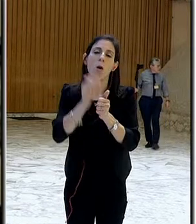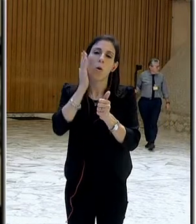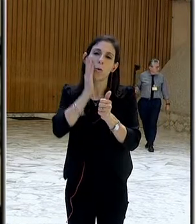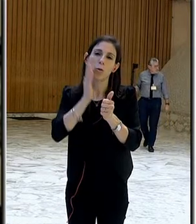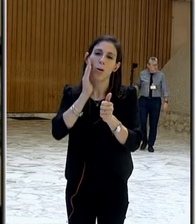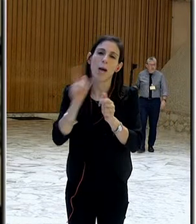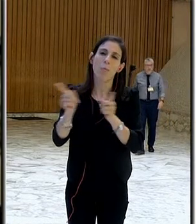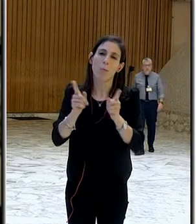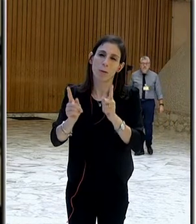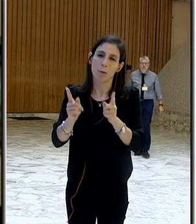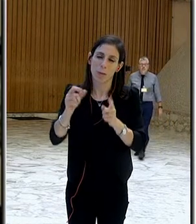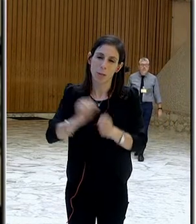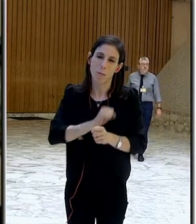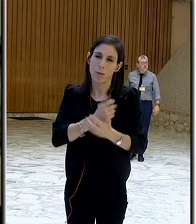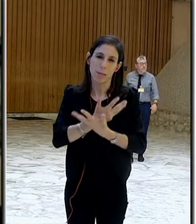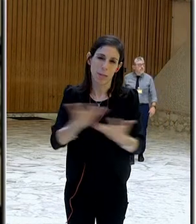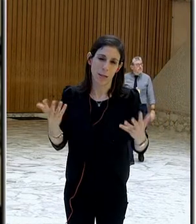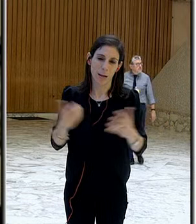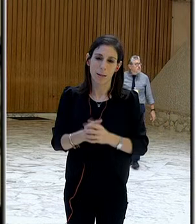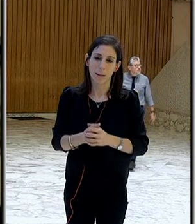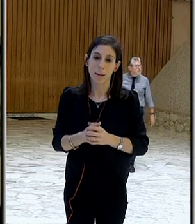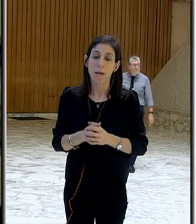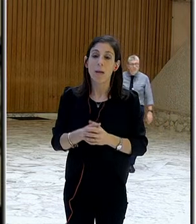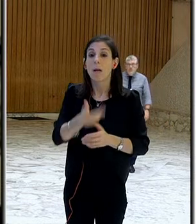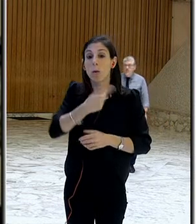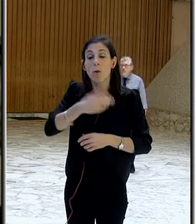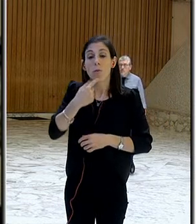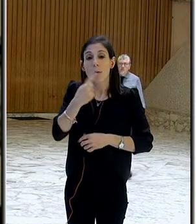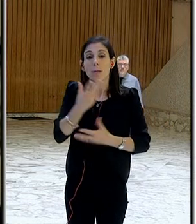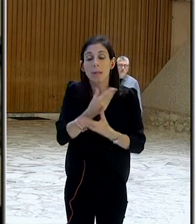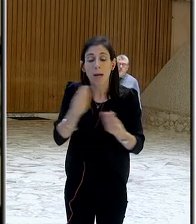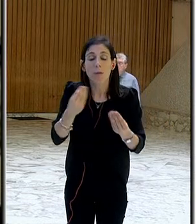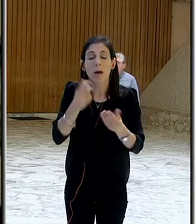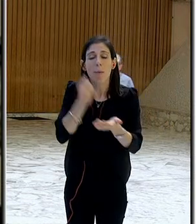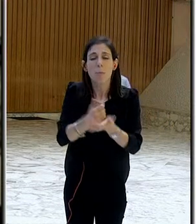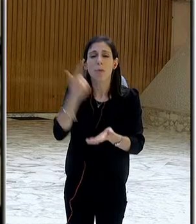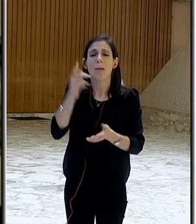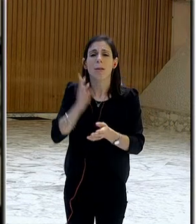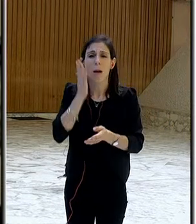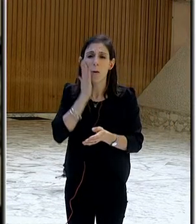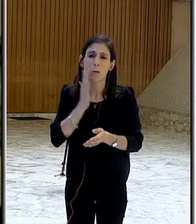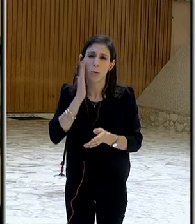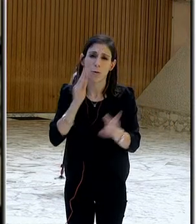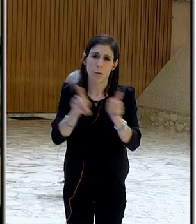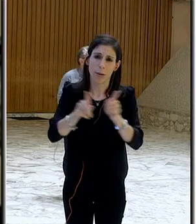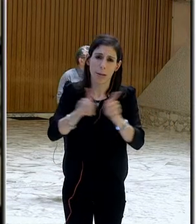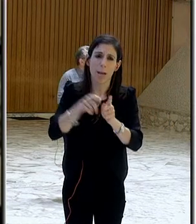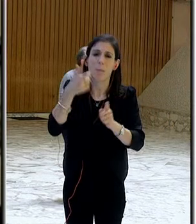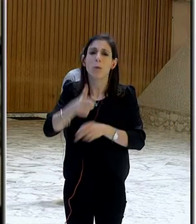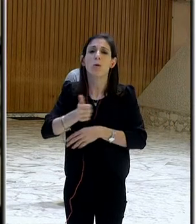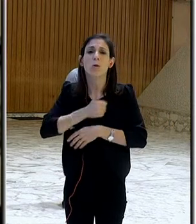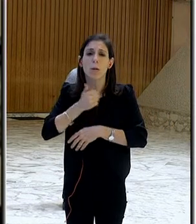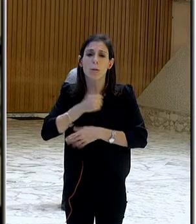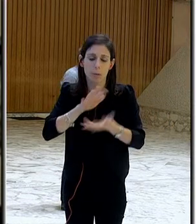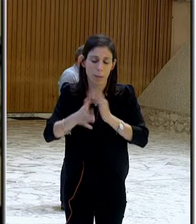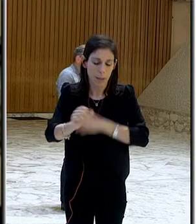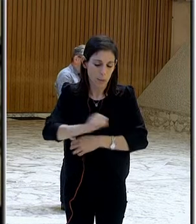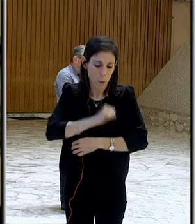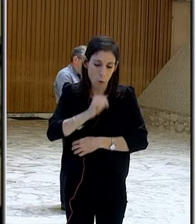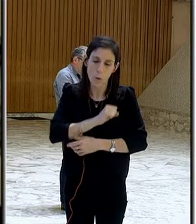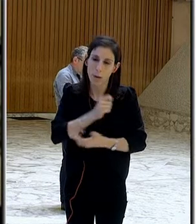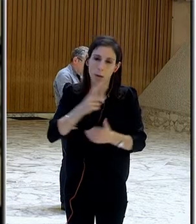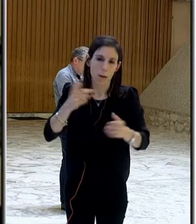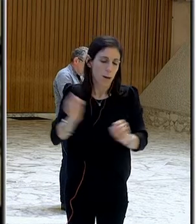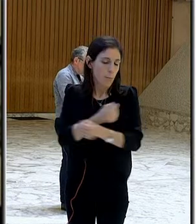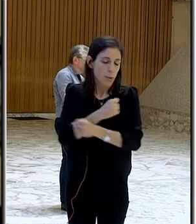de la consolation des frères. La solitude rend la douleur insupportable, alors que la charité de la